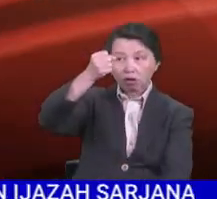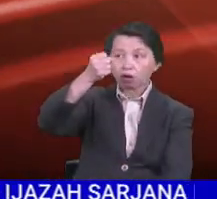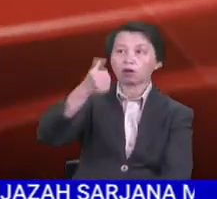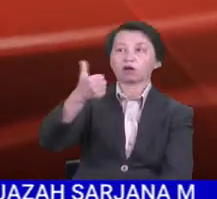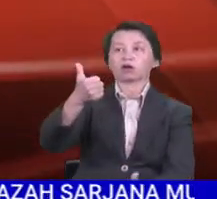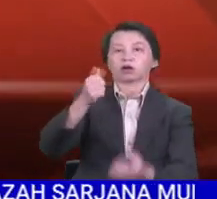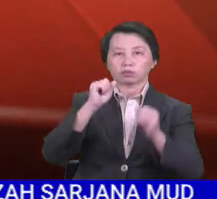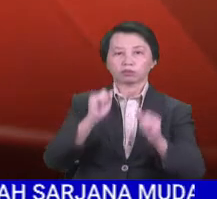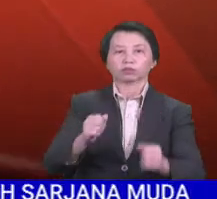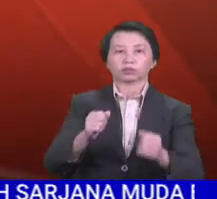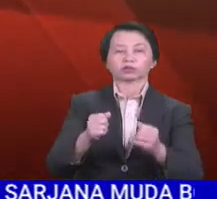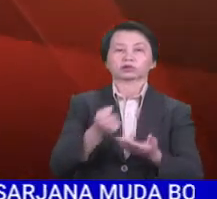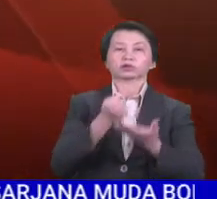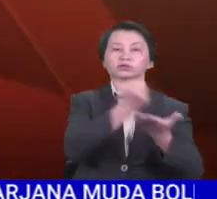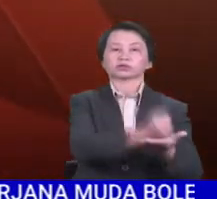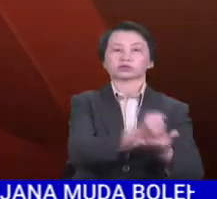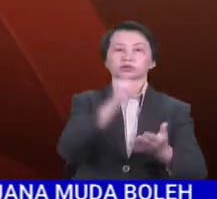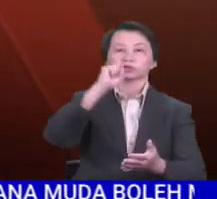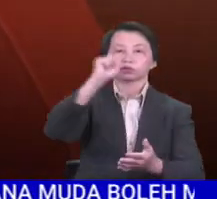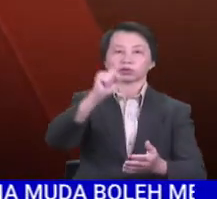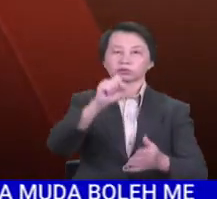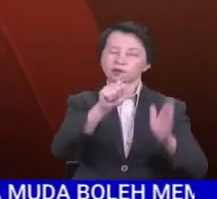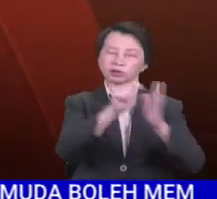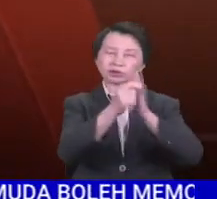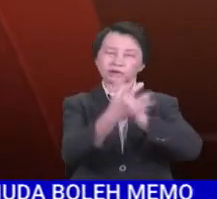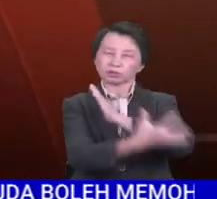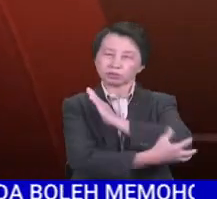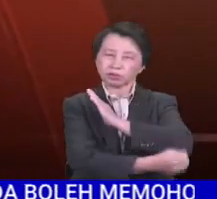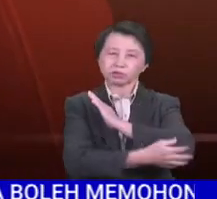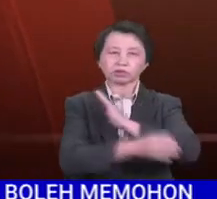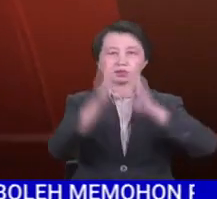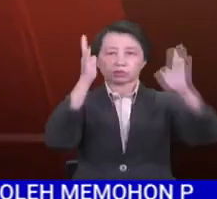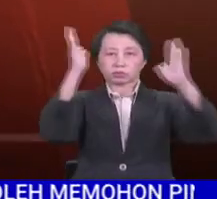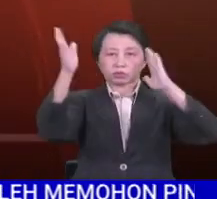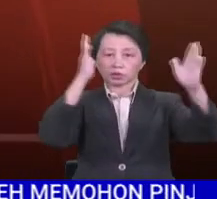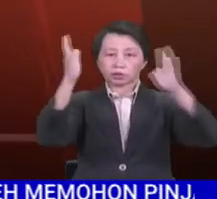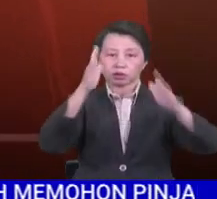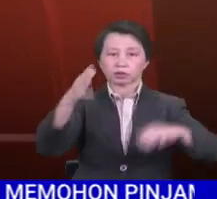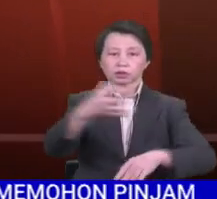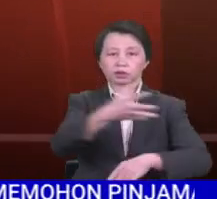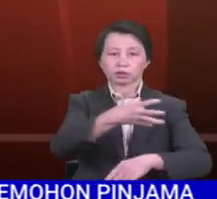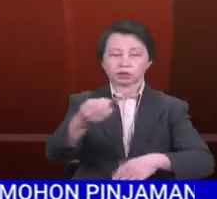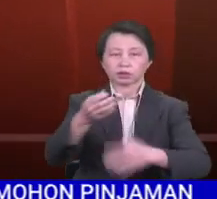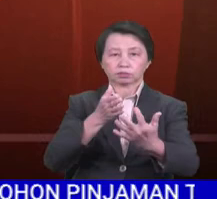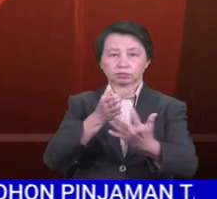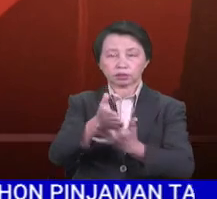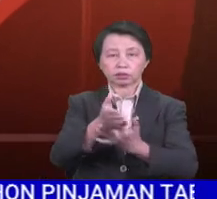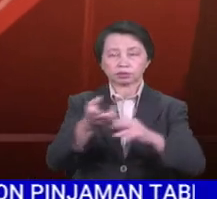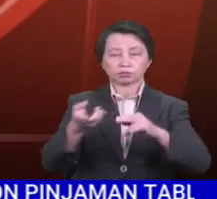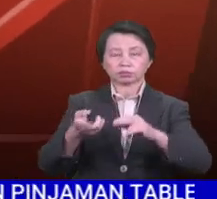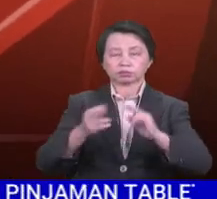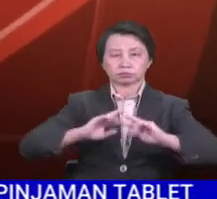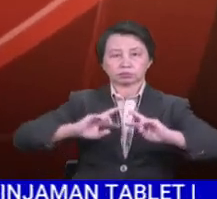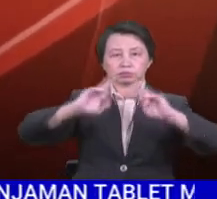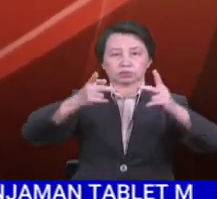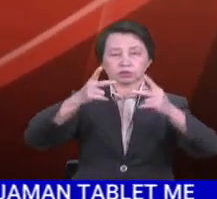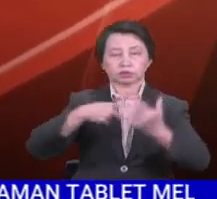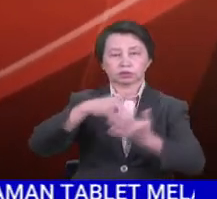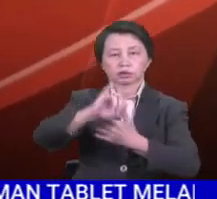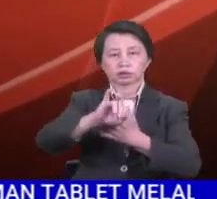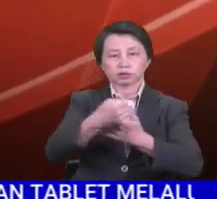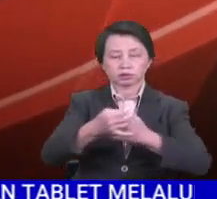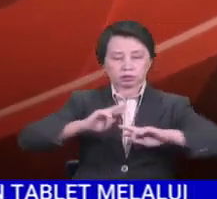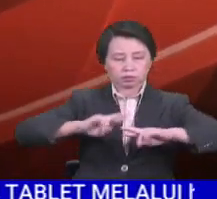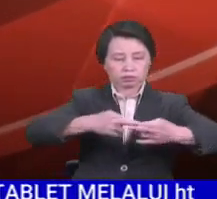Belenggu antara negeri yang termiskin di Malaysia di samping melalui peningkatan projek-projek